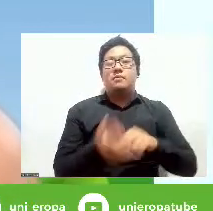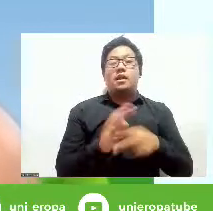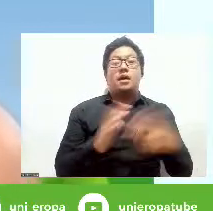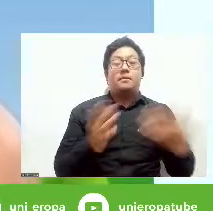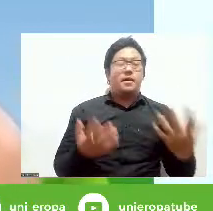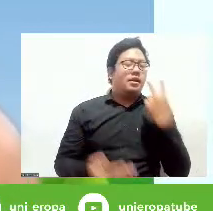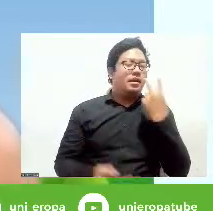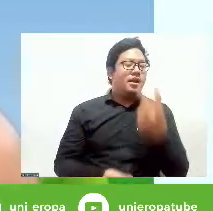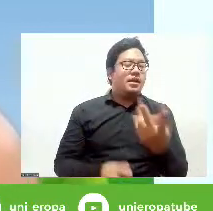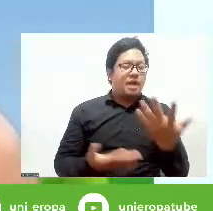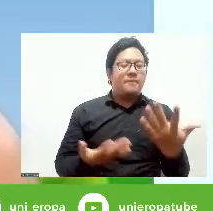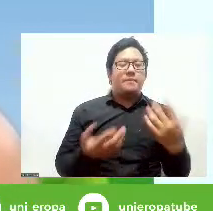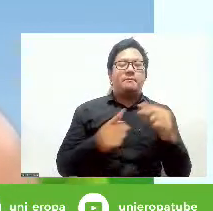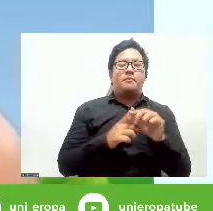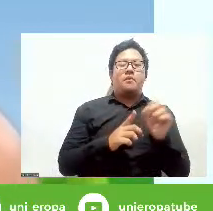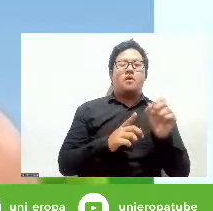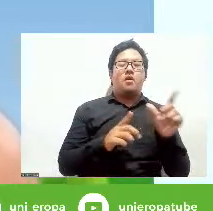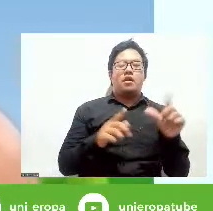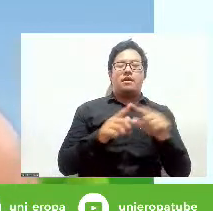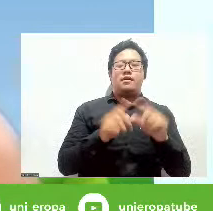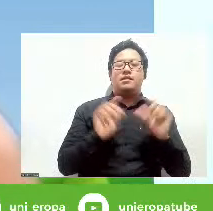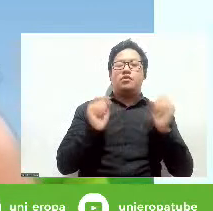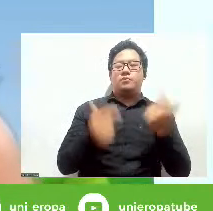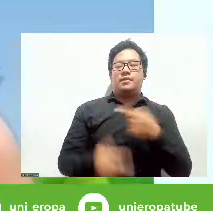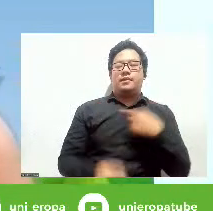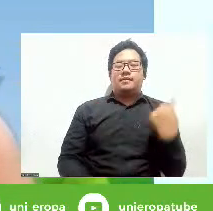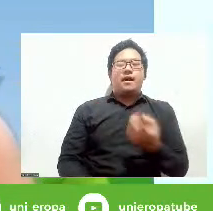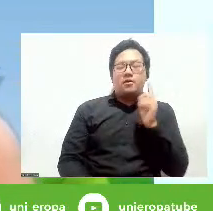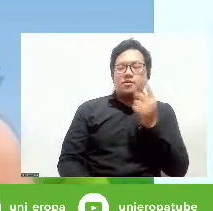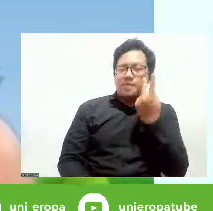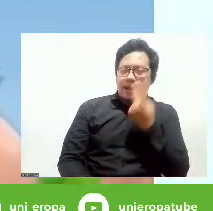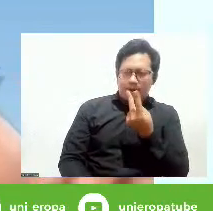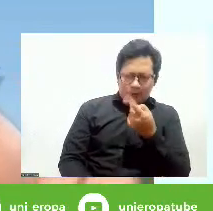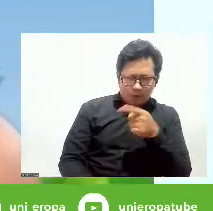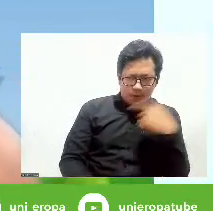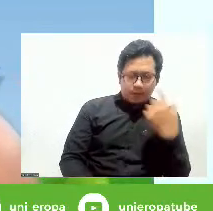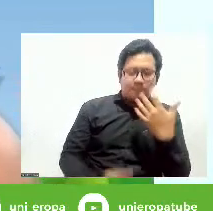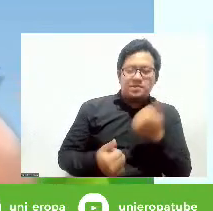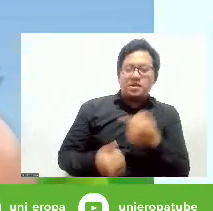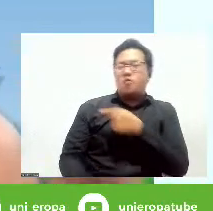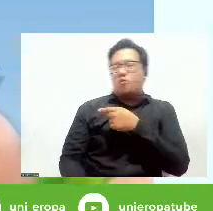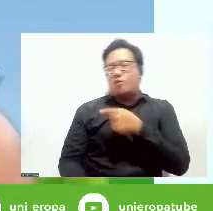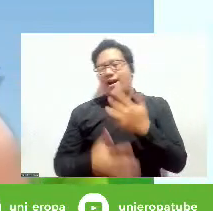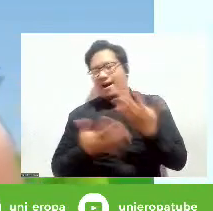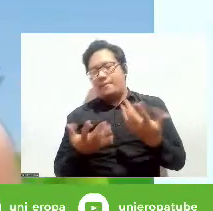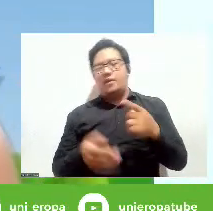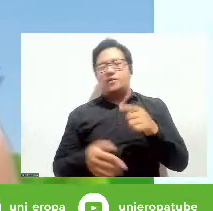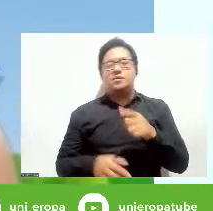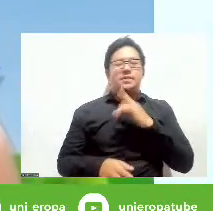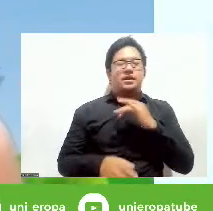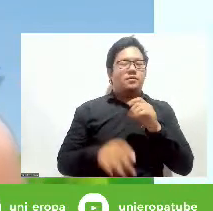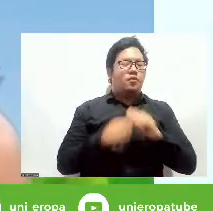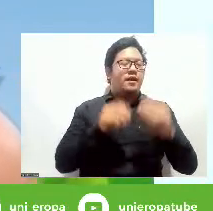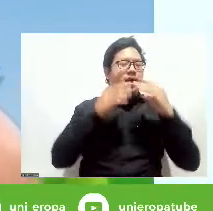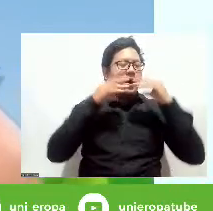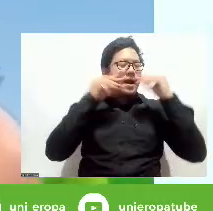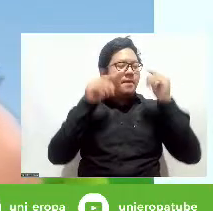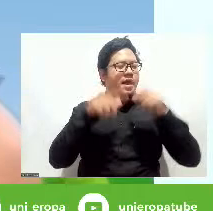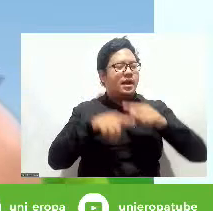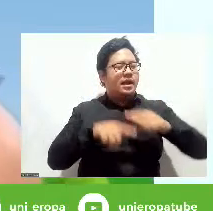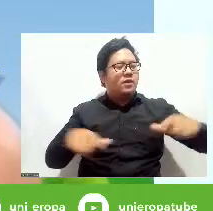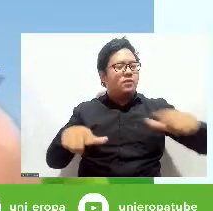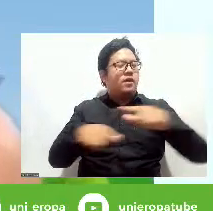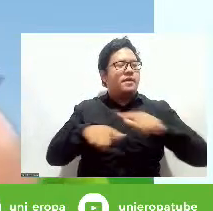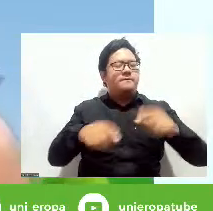hidup kita apa yang bisa dikurangi dan di lebih di Ramah kan birama lingkungan kan menurutmu